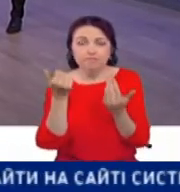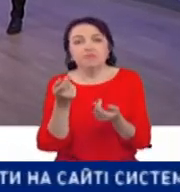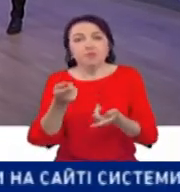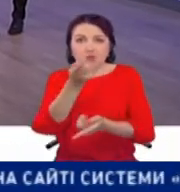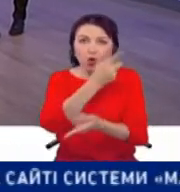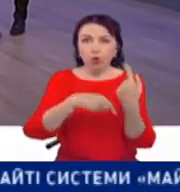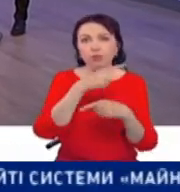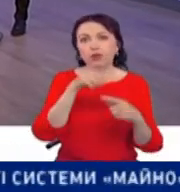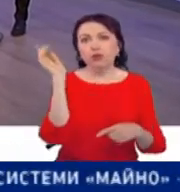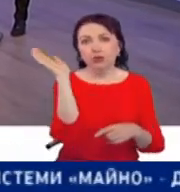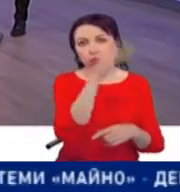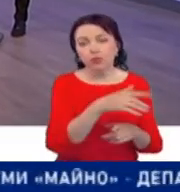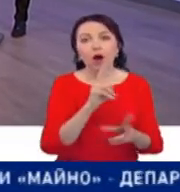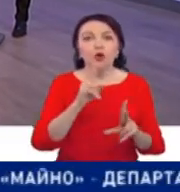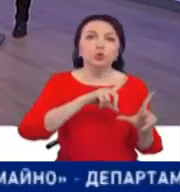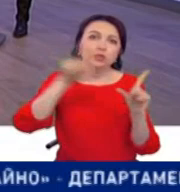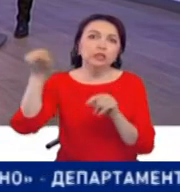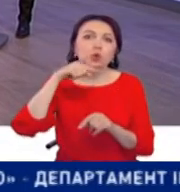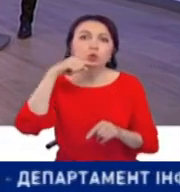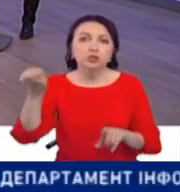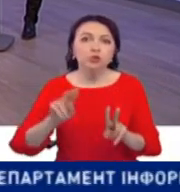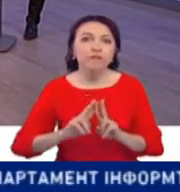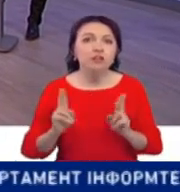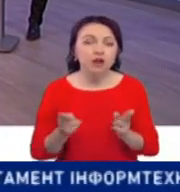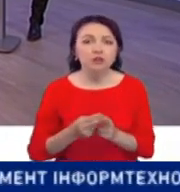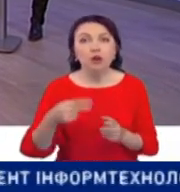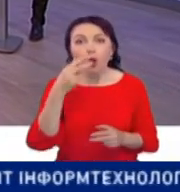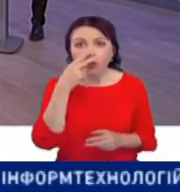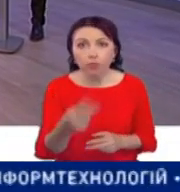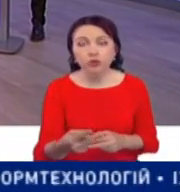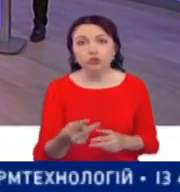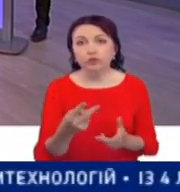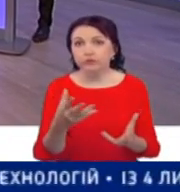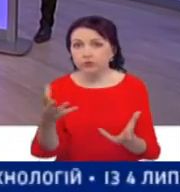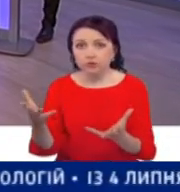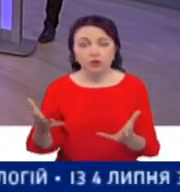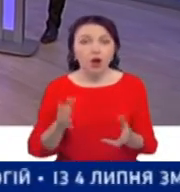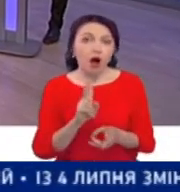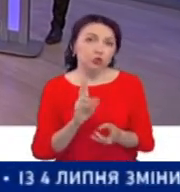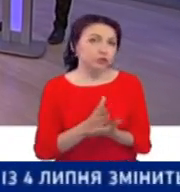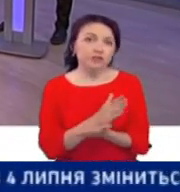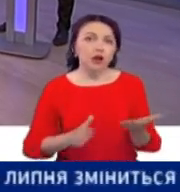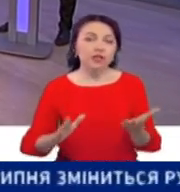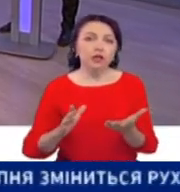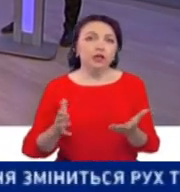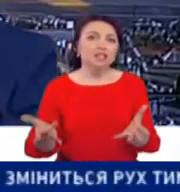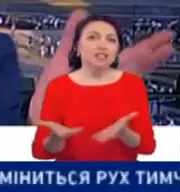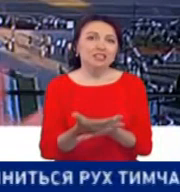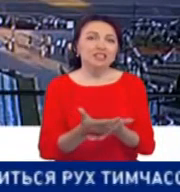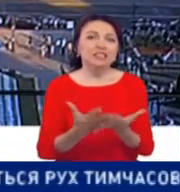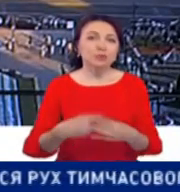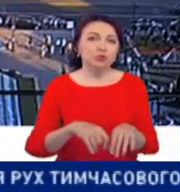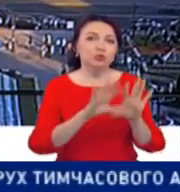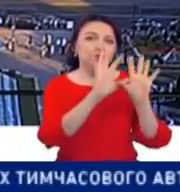назад. А хтось їде до Російської Федерації, ну, побачивши тут всю цю картину. А хтось взагалі їде, забирає сім'ї і